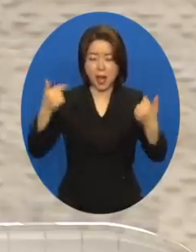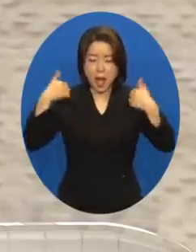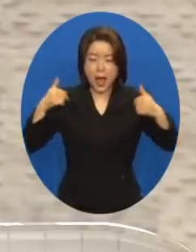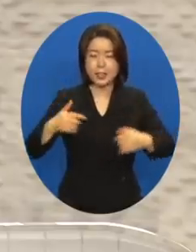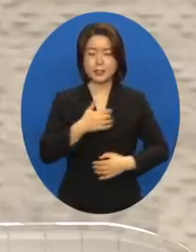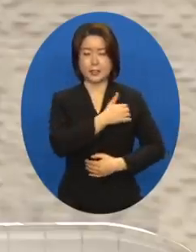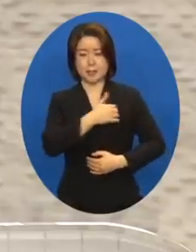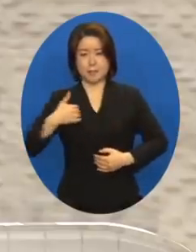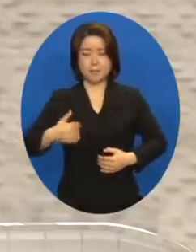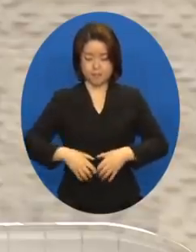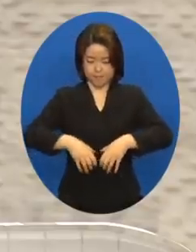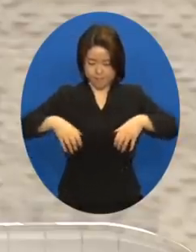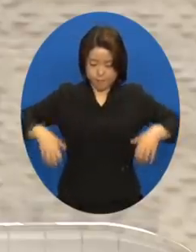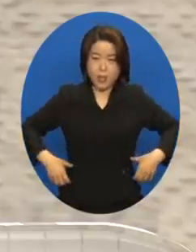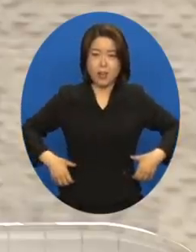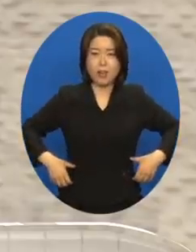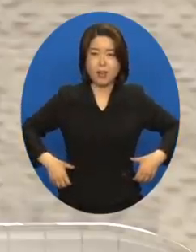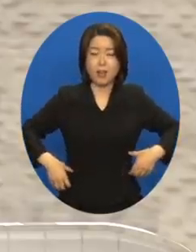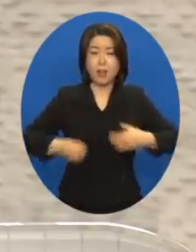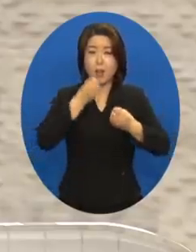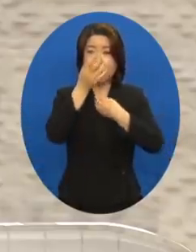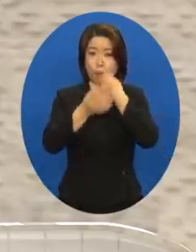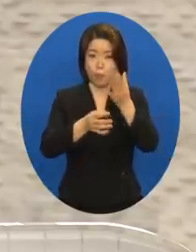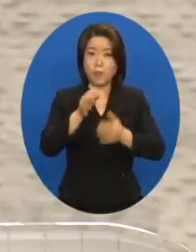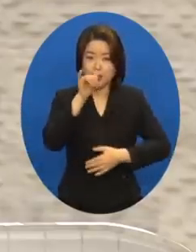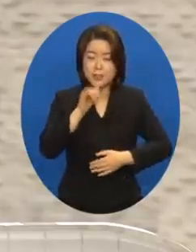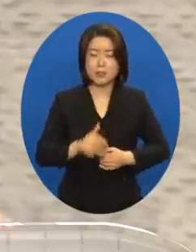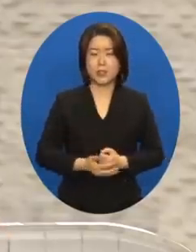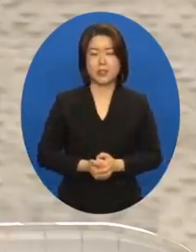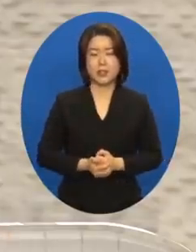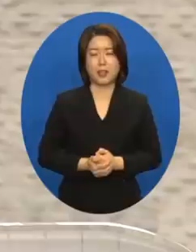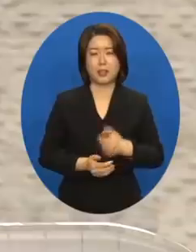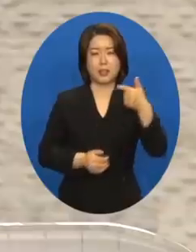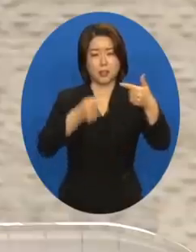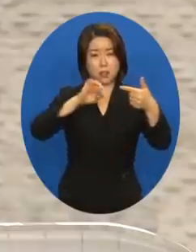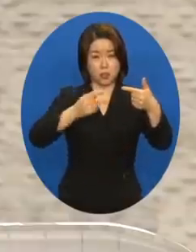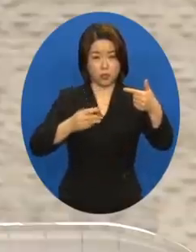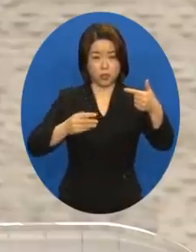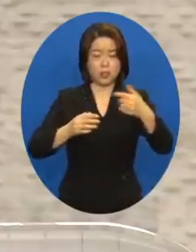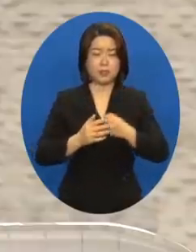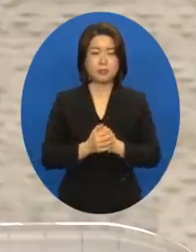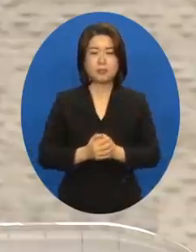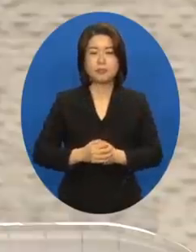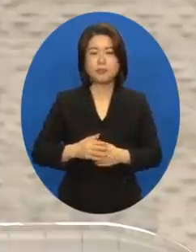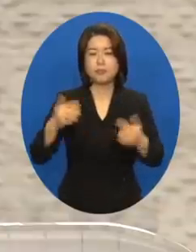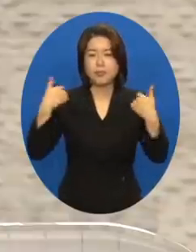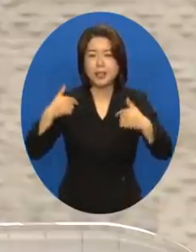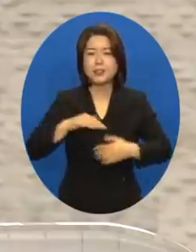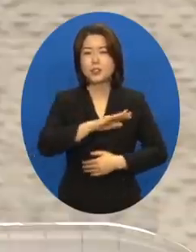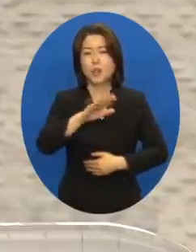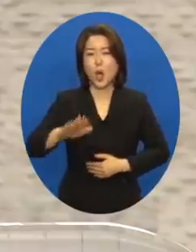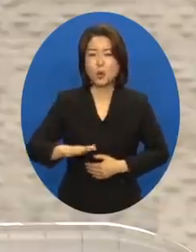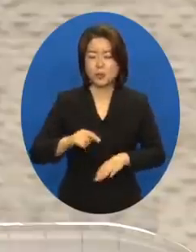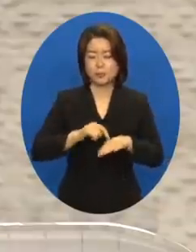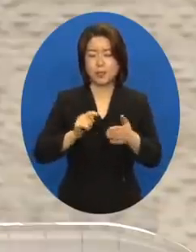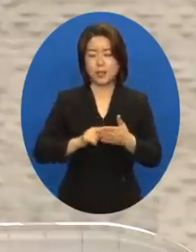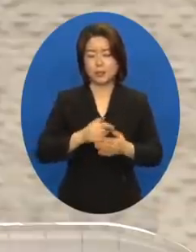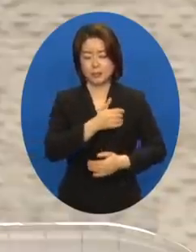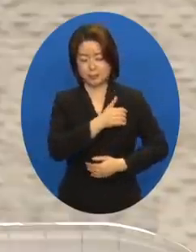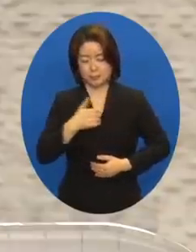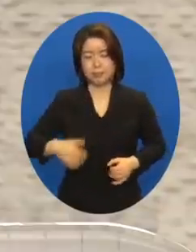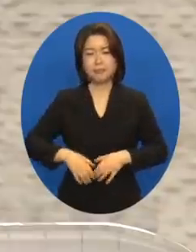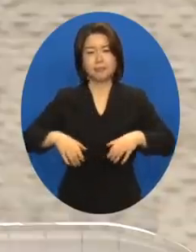고 담배 하다고 그렇게 고백했습니다 6절에 그러므로 우리는 언제나 마음이 든든합니다